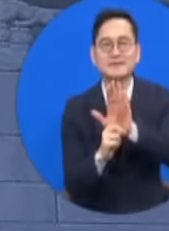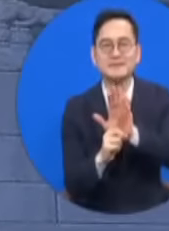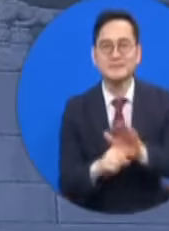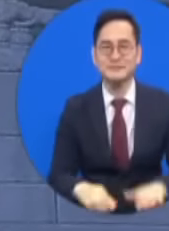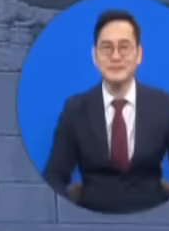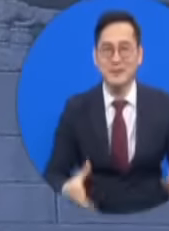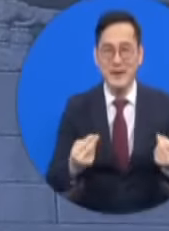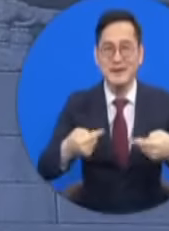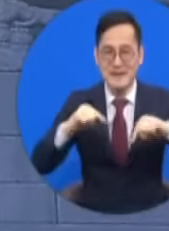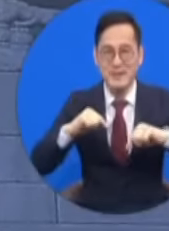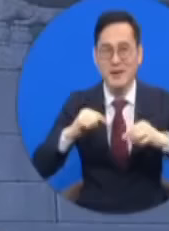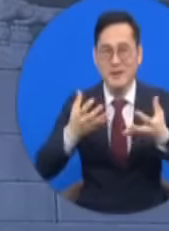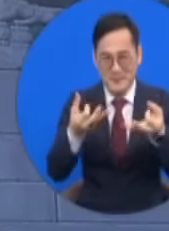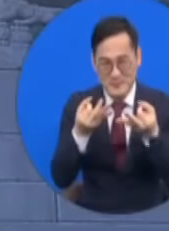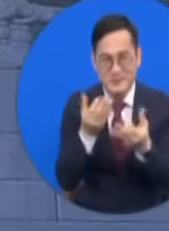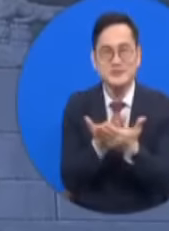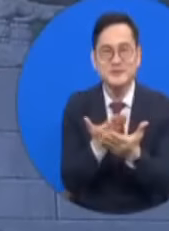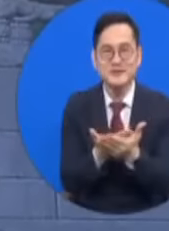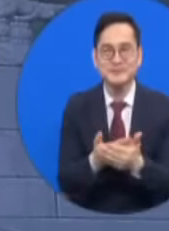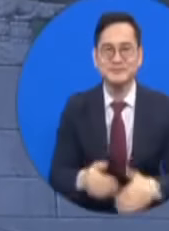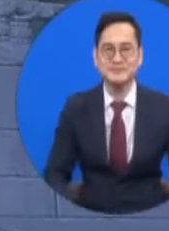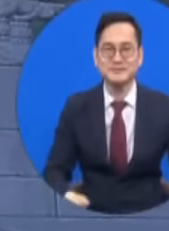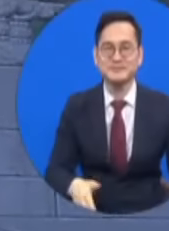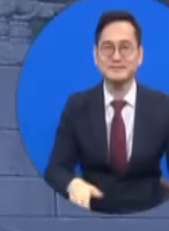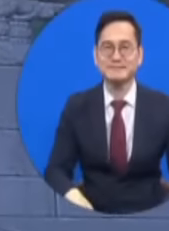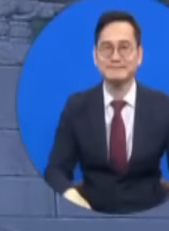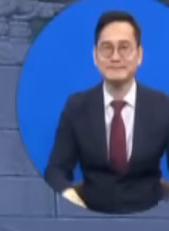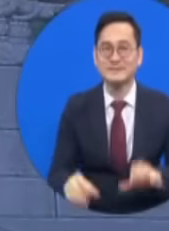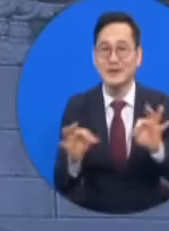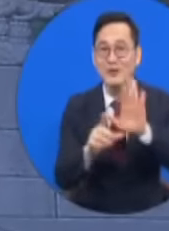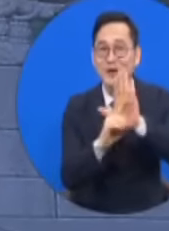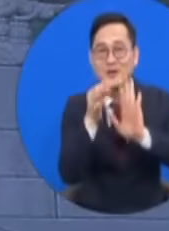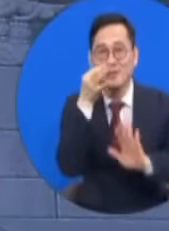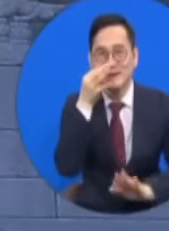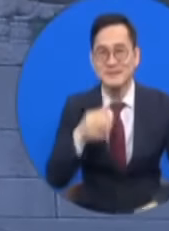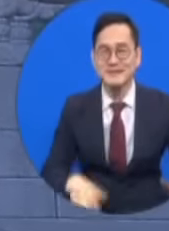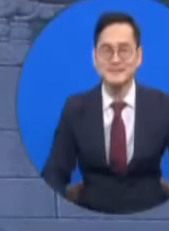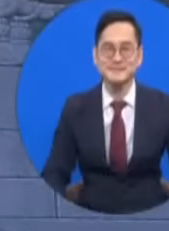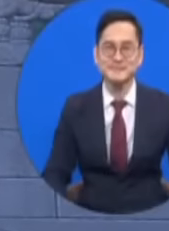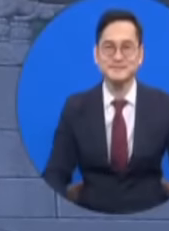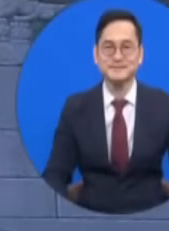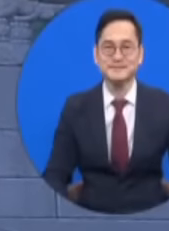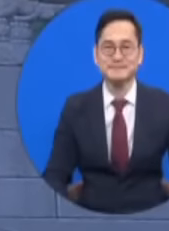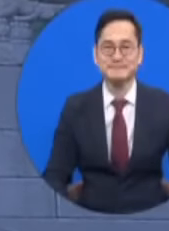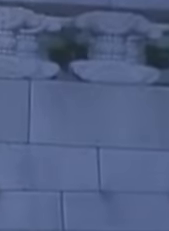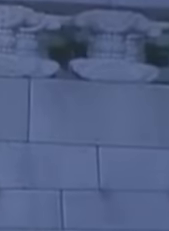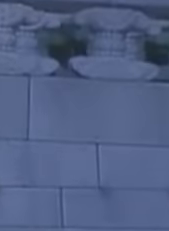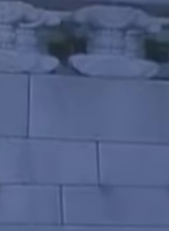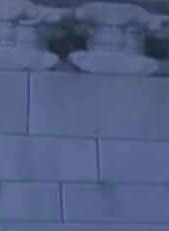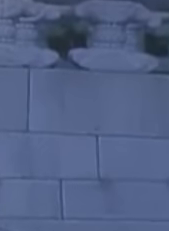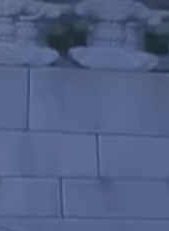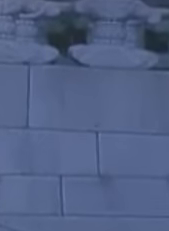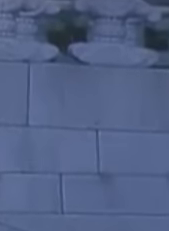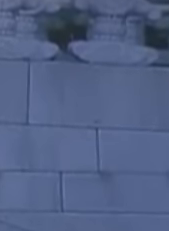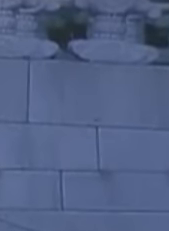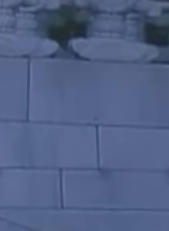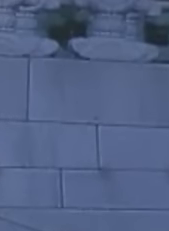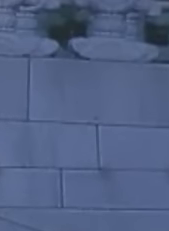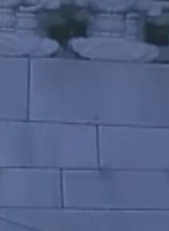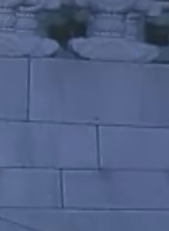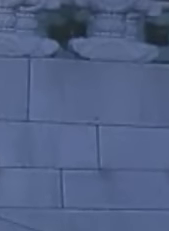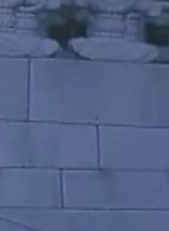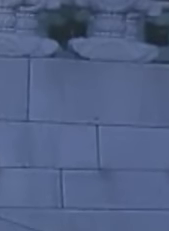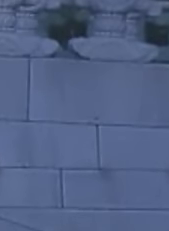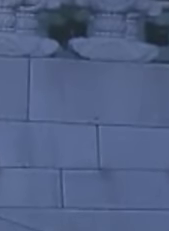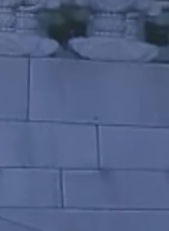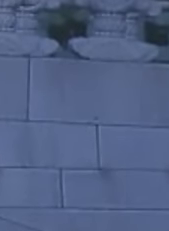참여 부탁드리겠습니다. 저희들 광고 보고 돌아오겠습니다. 잠시 후에 뵙죠. 예, 오늘 저희가 준비한 소식